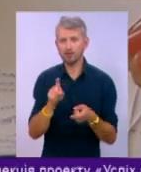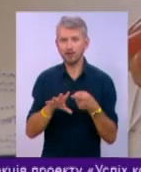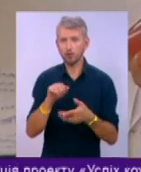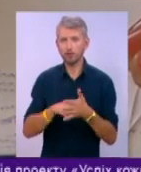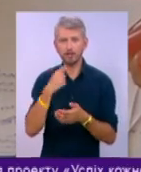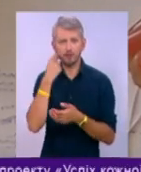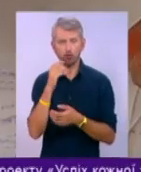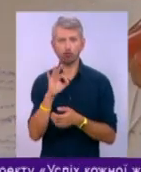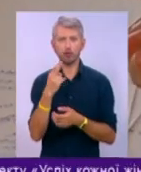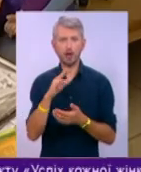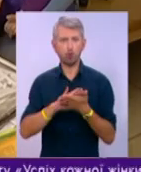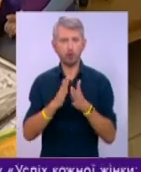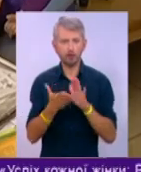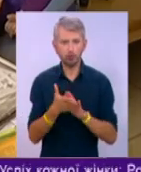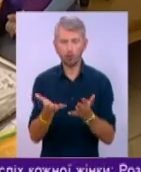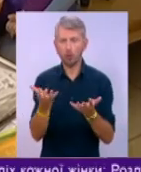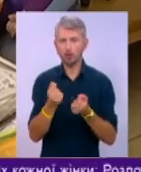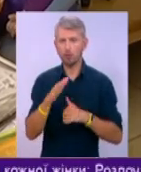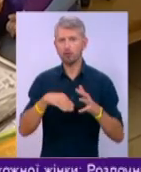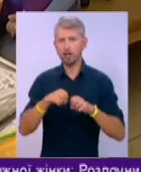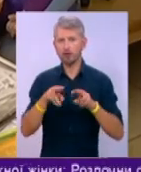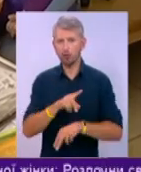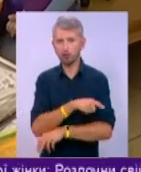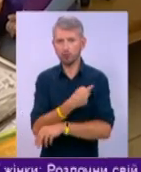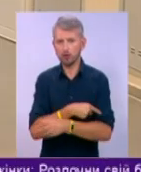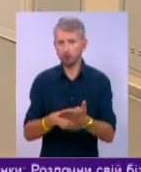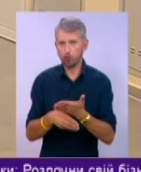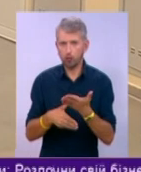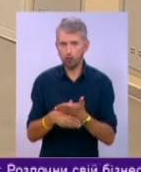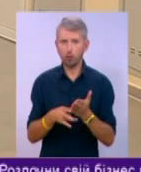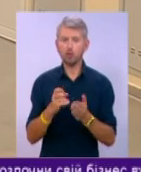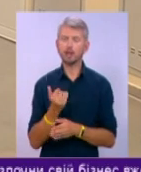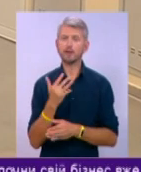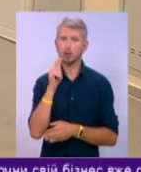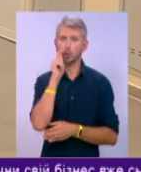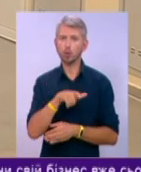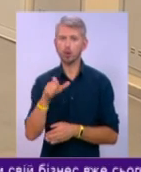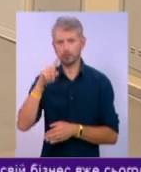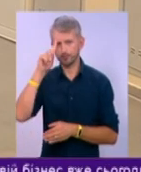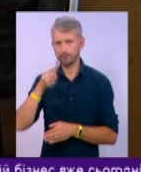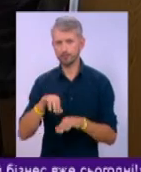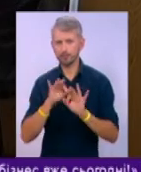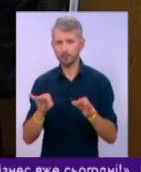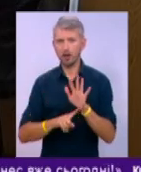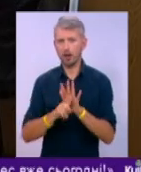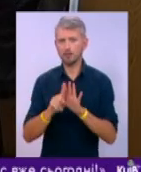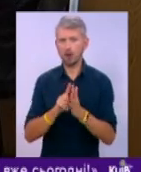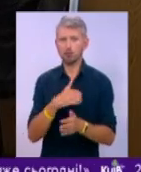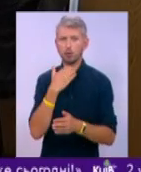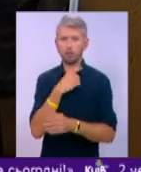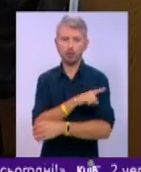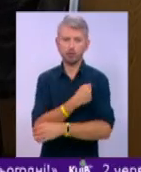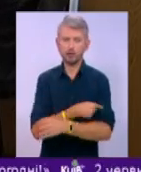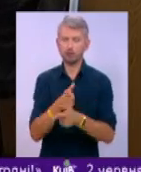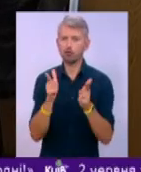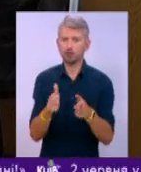від віку і соціального статусу, отримував кваліфіковану медичну допомогу? Наскільки українці обізнані з азами страхової медицини і чи